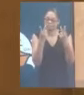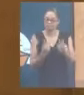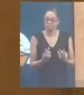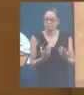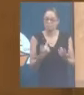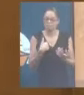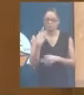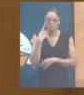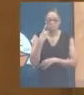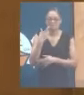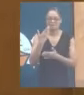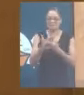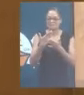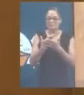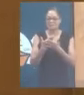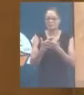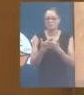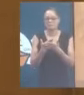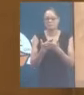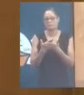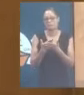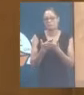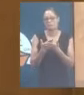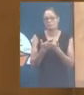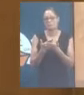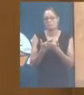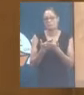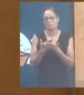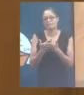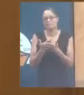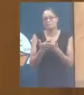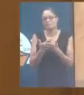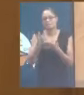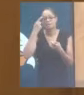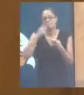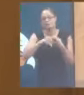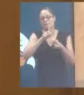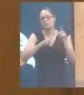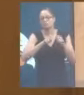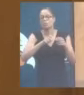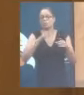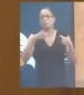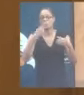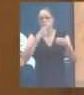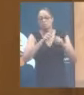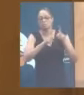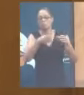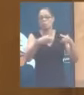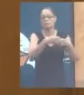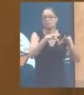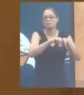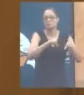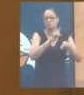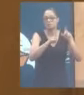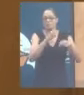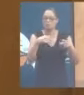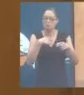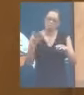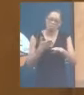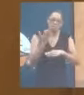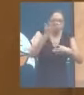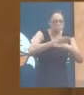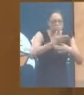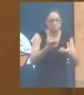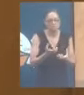vraie tentative de hold-up sur les questions à l'exécutif. Et il faut vraiment qu'on arrête ça